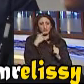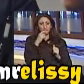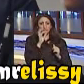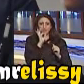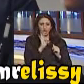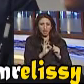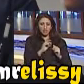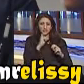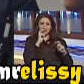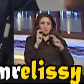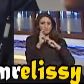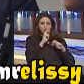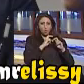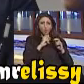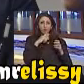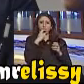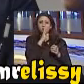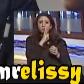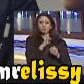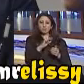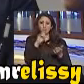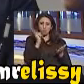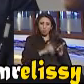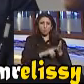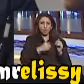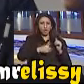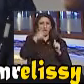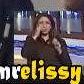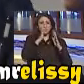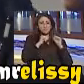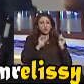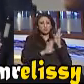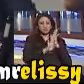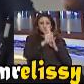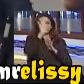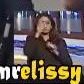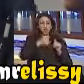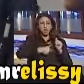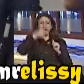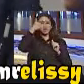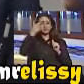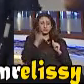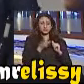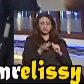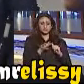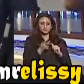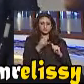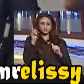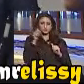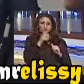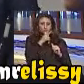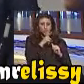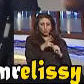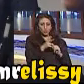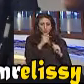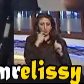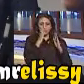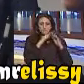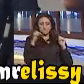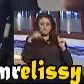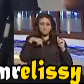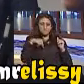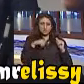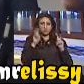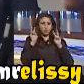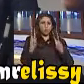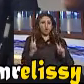الجليد ويدخل في حوار وطني حقيقي يطلع البلد لقدام. وعشان أكد وقتها أن كل شيء في البلد